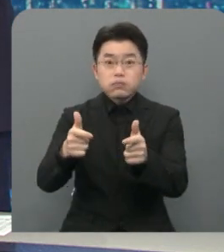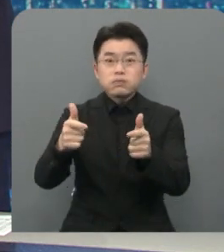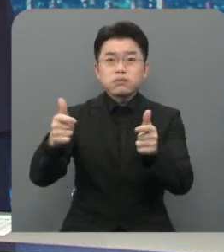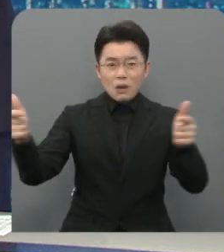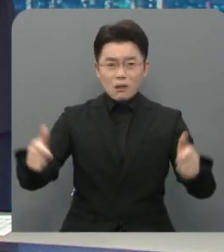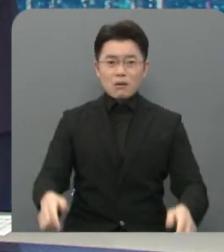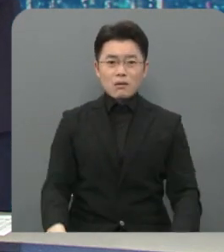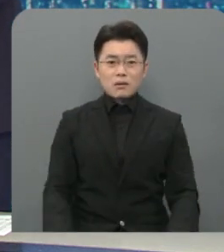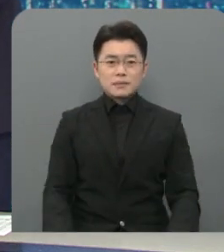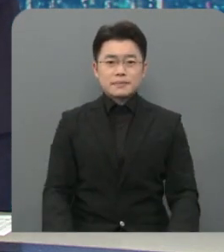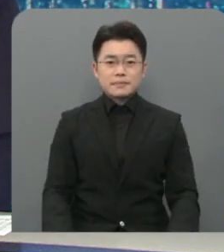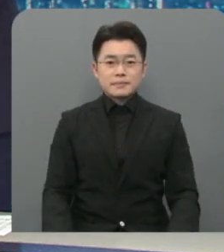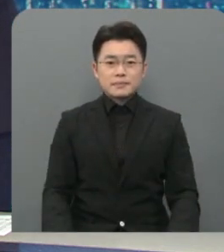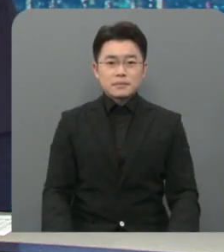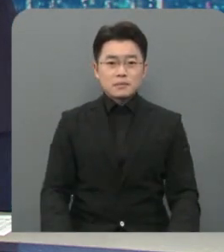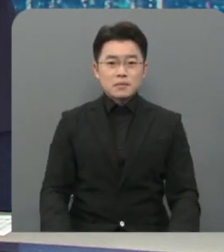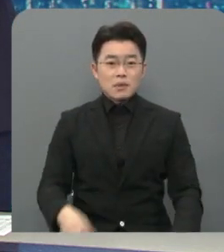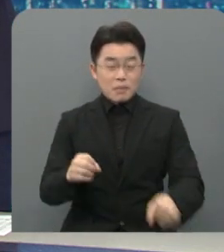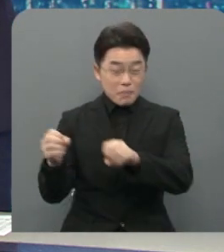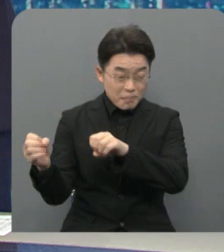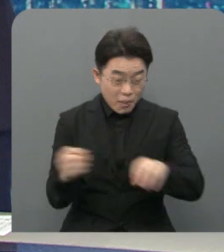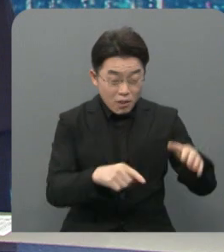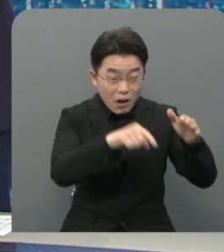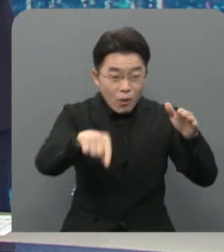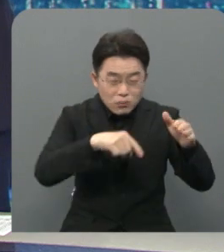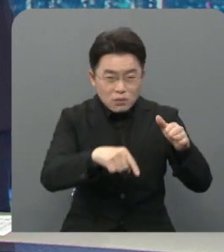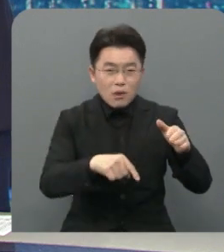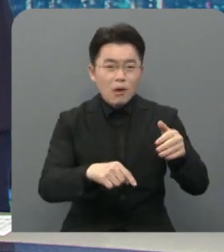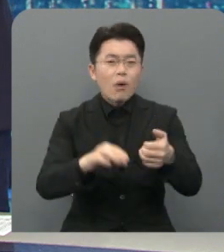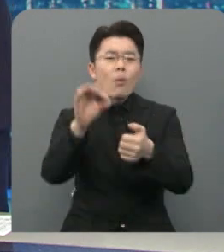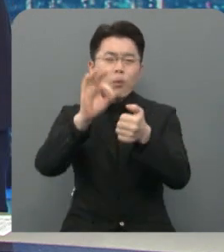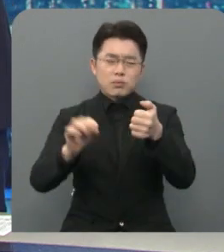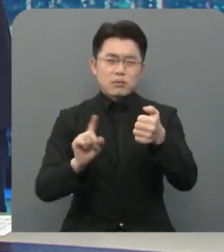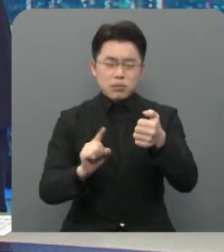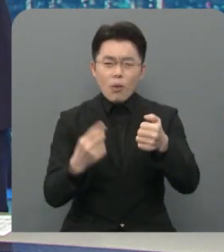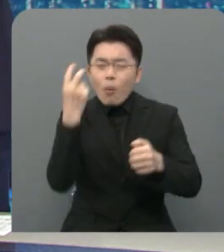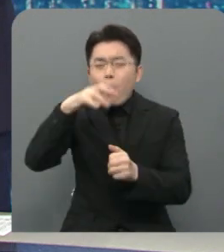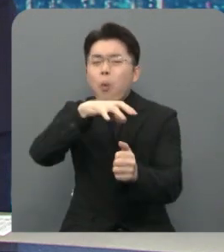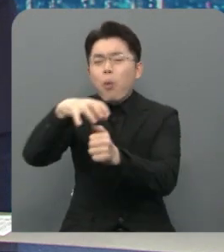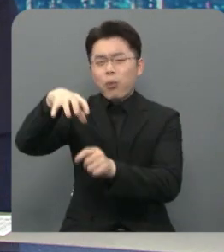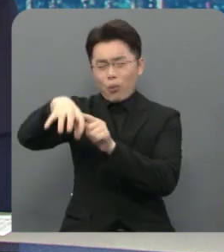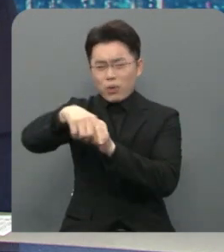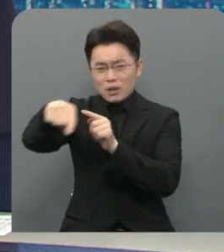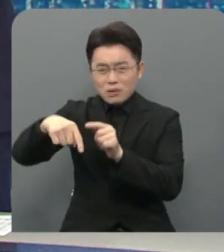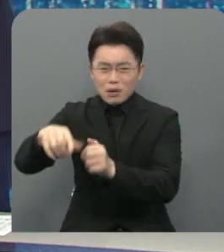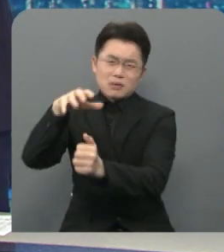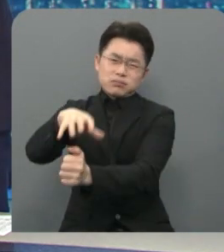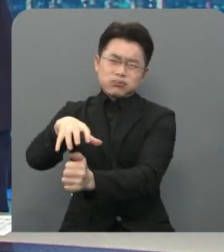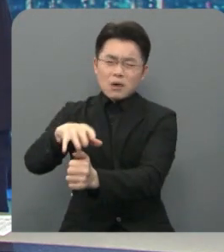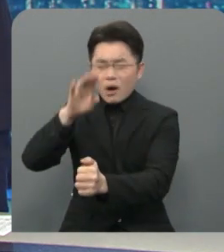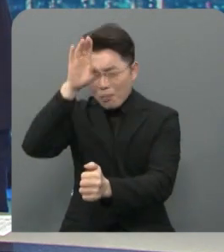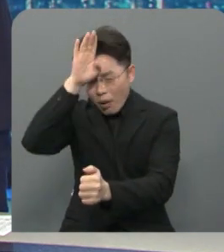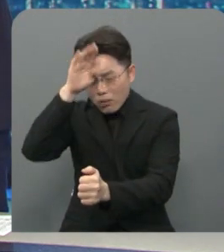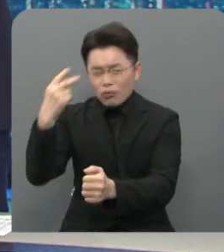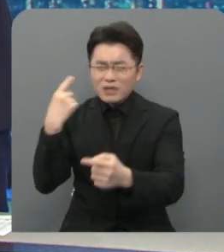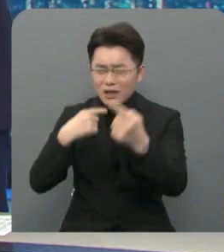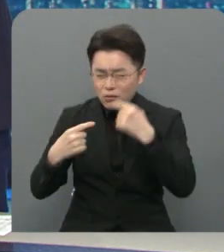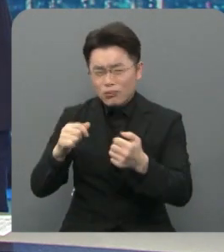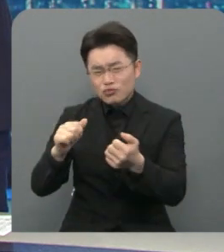경신했습니다. 버려진 반려동물 절반은 보호소를 떠나지 못한 채 다치거나 병에 걸려